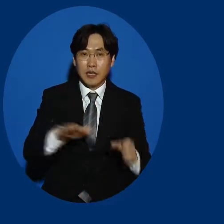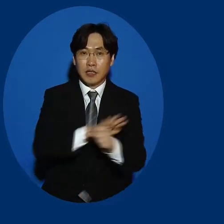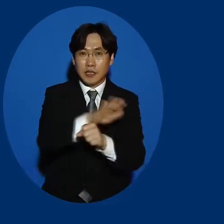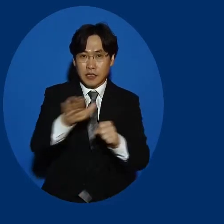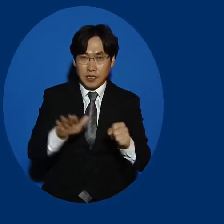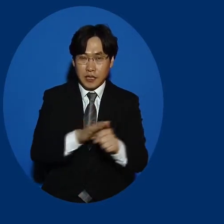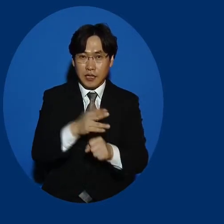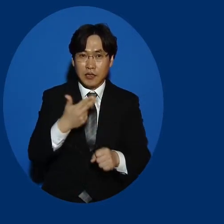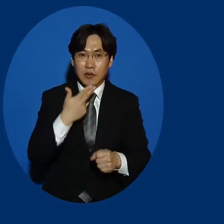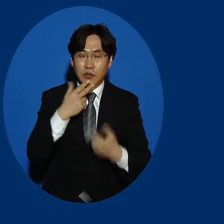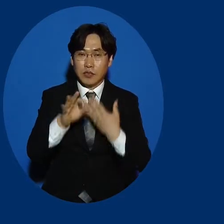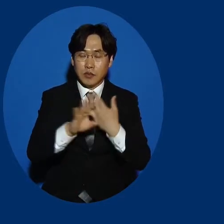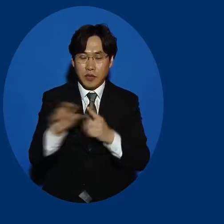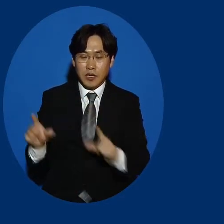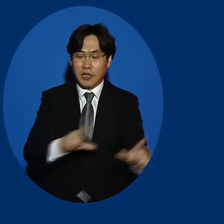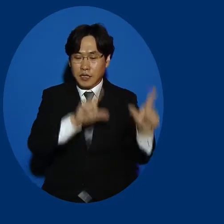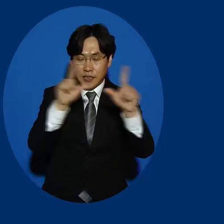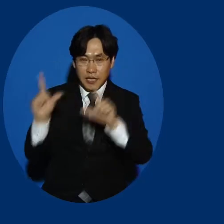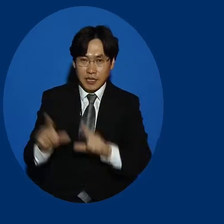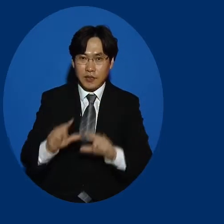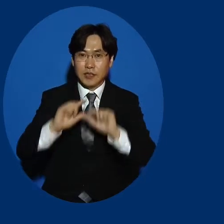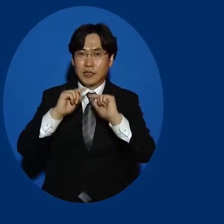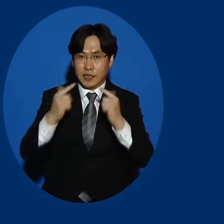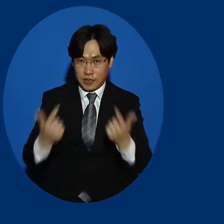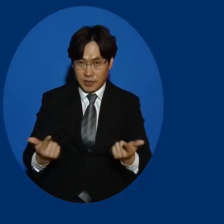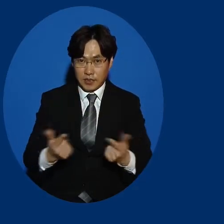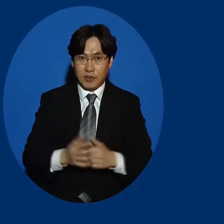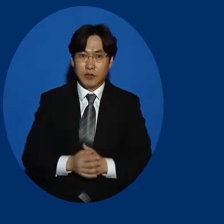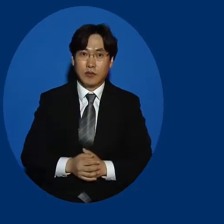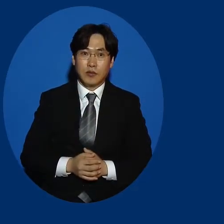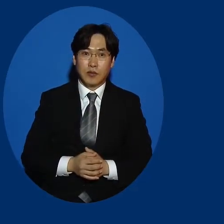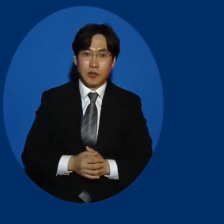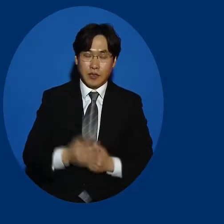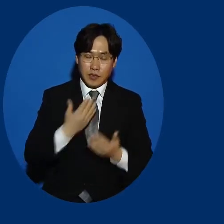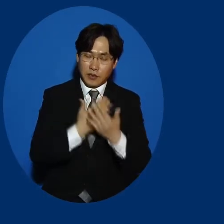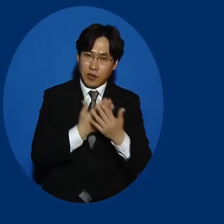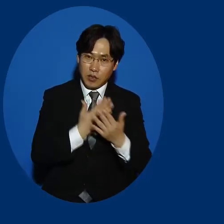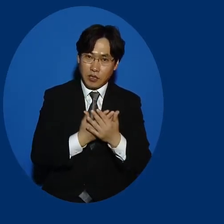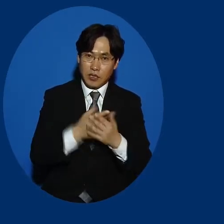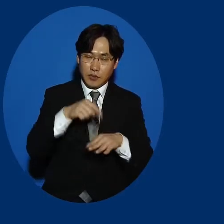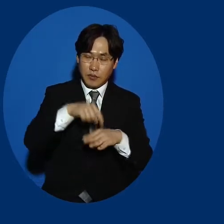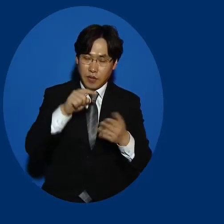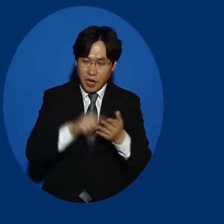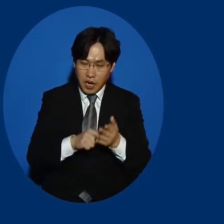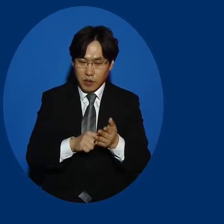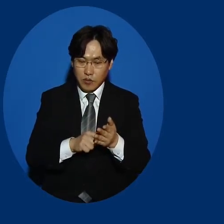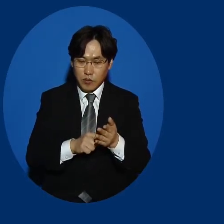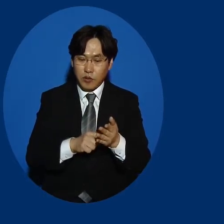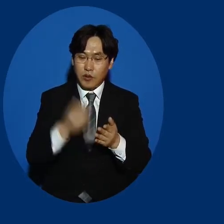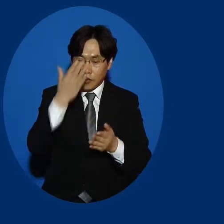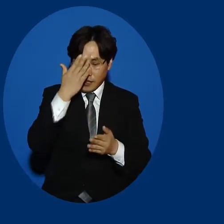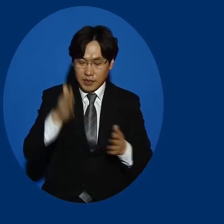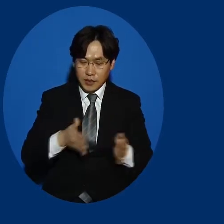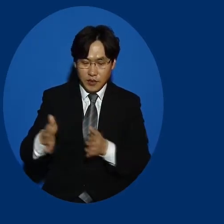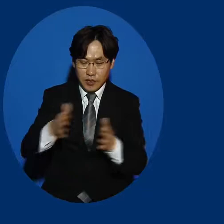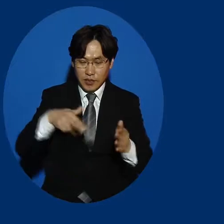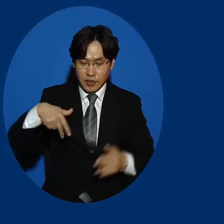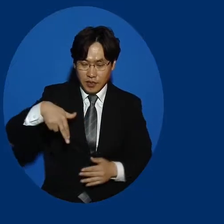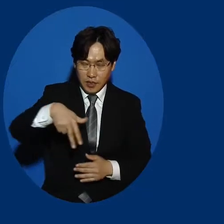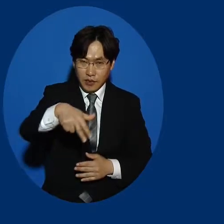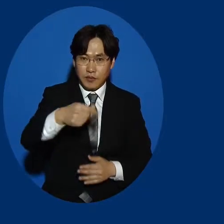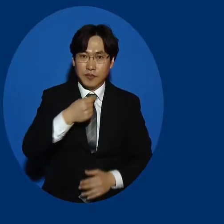사랑하지 않으면 사는 게 아니라고 설레는 마음으로 낯선 길 가려 하네.